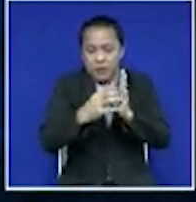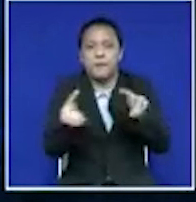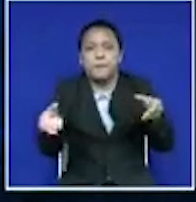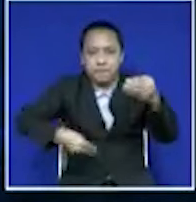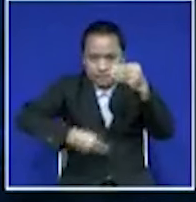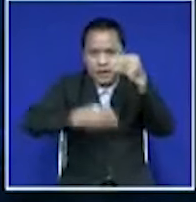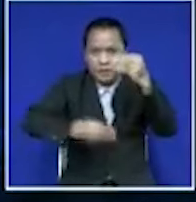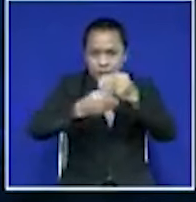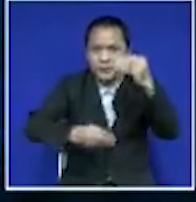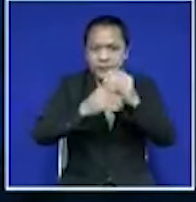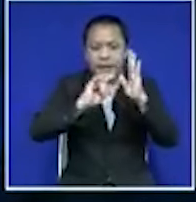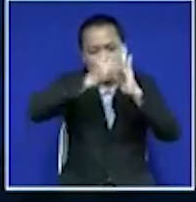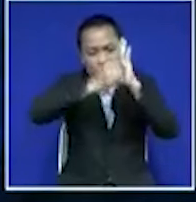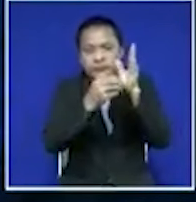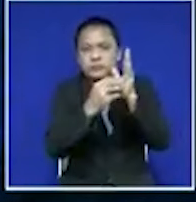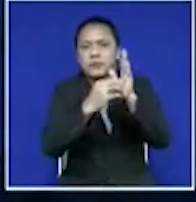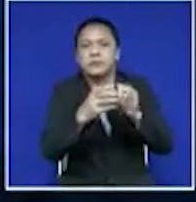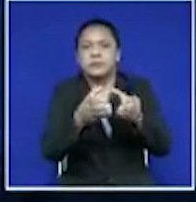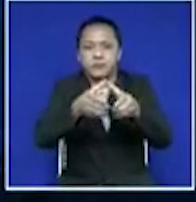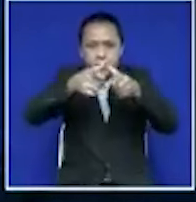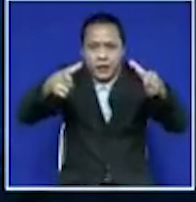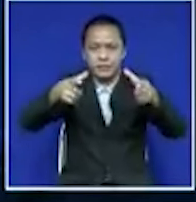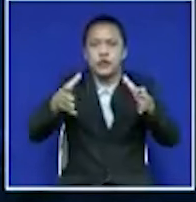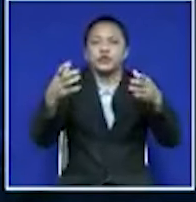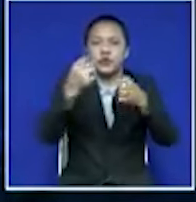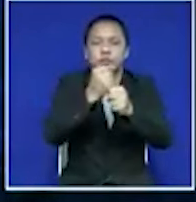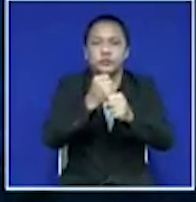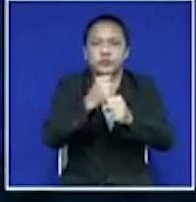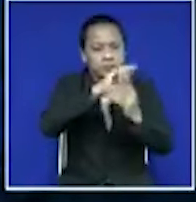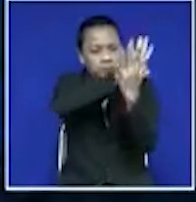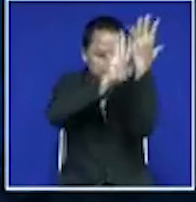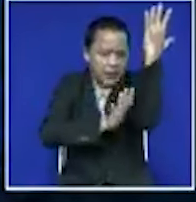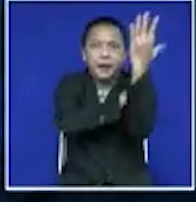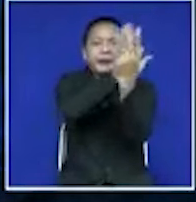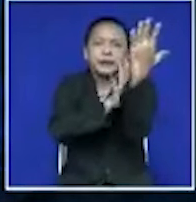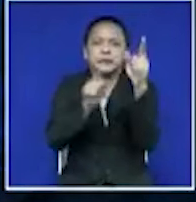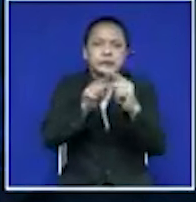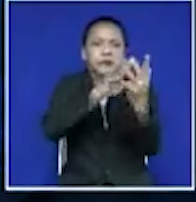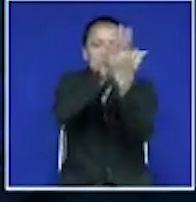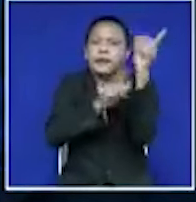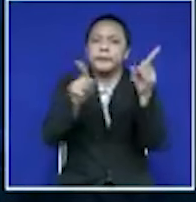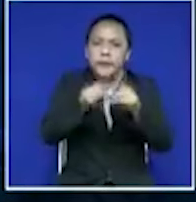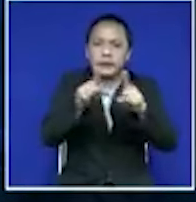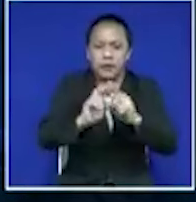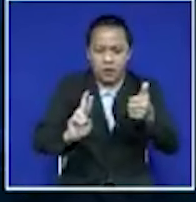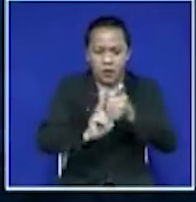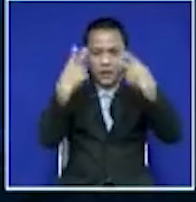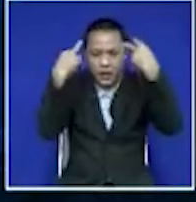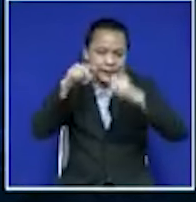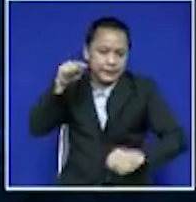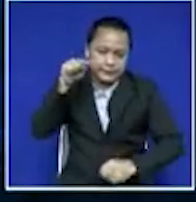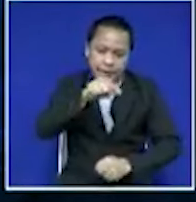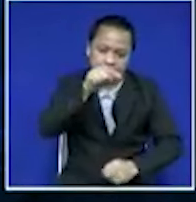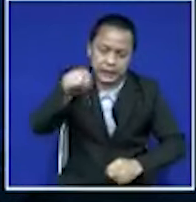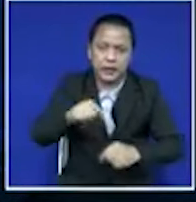ที่เป็นลูกค้าและขยายออกไปกว้างขึ้นไปอีกสรุปแล้วเราดูทั้งประเทศแล้วครับตอนนี้ท่านรองนายกรัฐมนตรีก็สั่งการไ